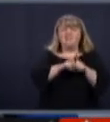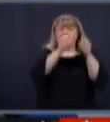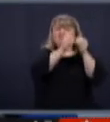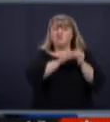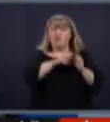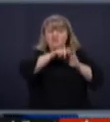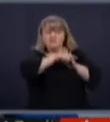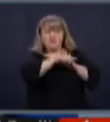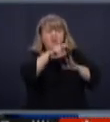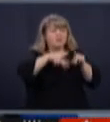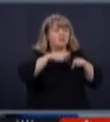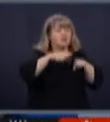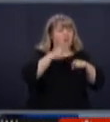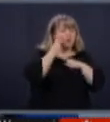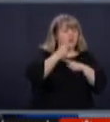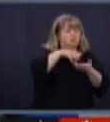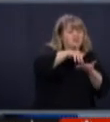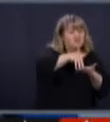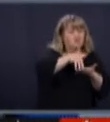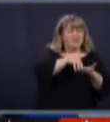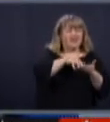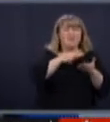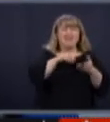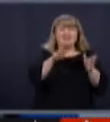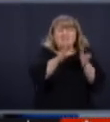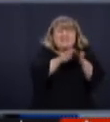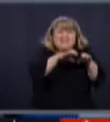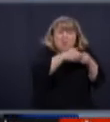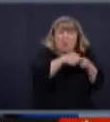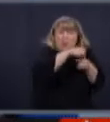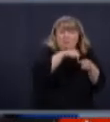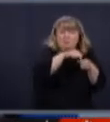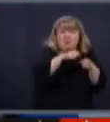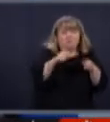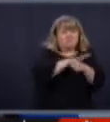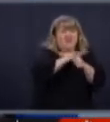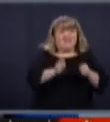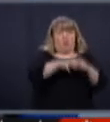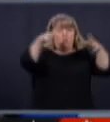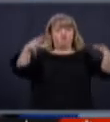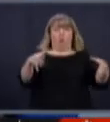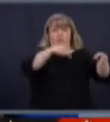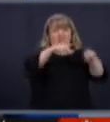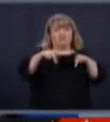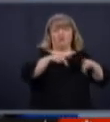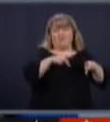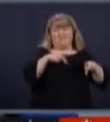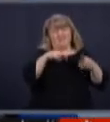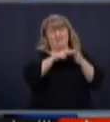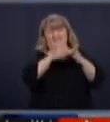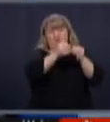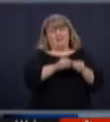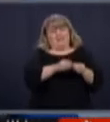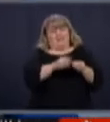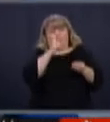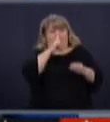petites séries de personnes, pas des grandes quantités. Fait que comme on n'a pas nécessairement les grandes quantités, on n'a pas les éléments. Mais dans les